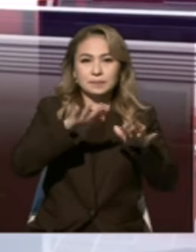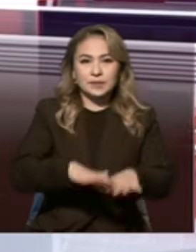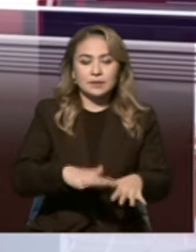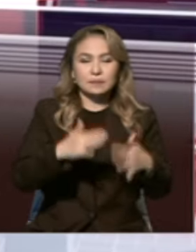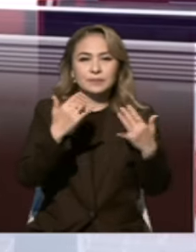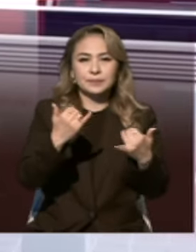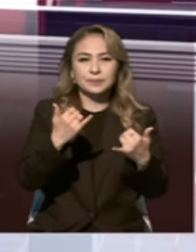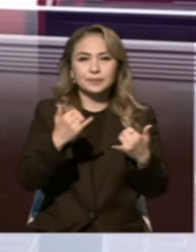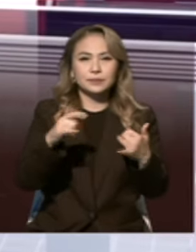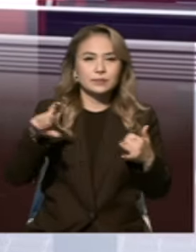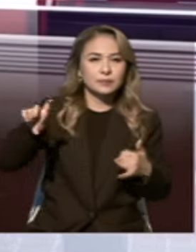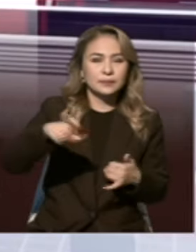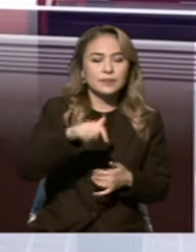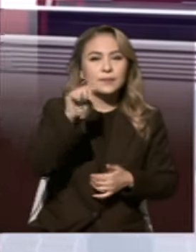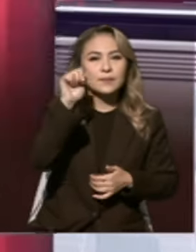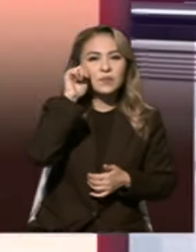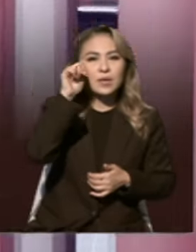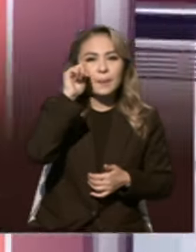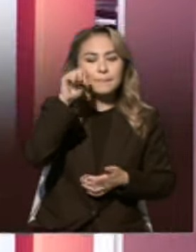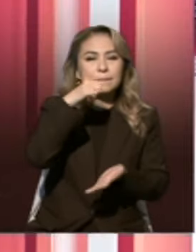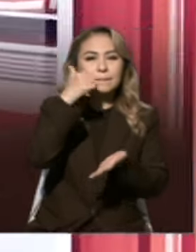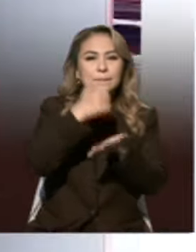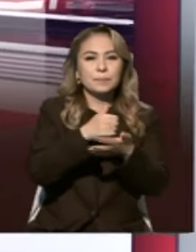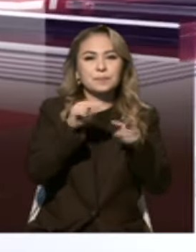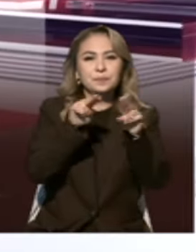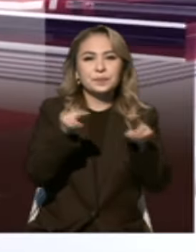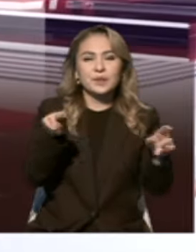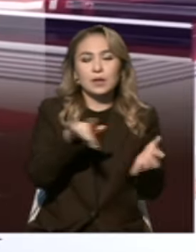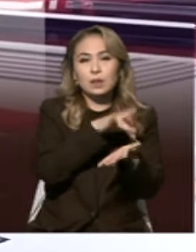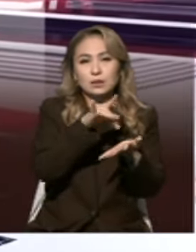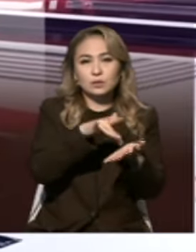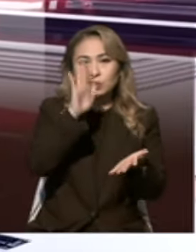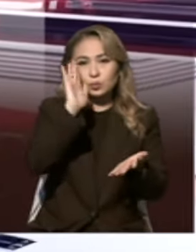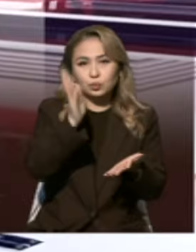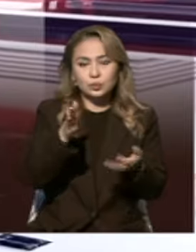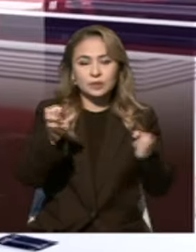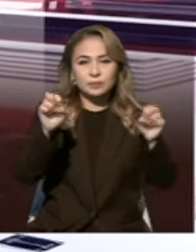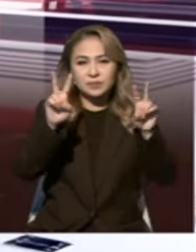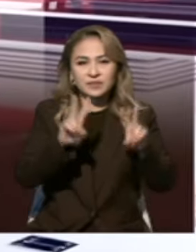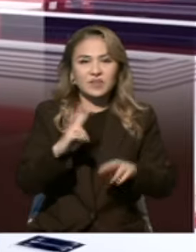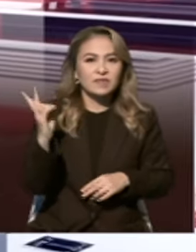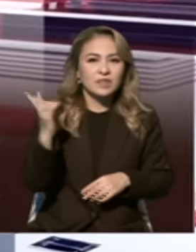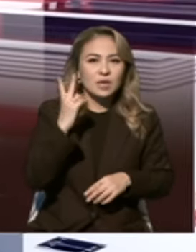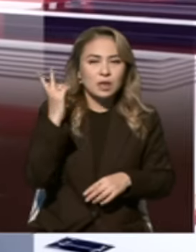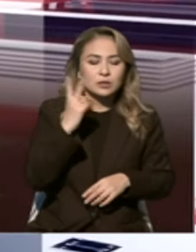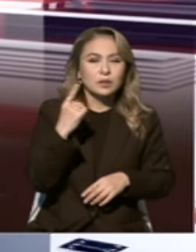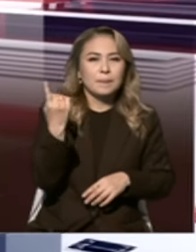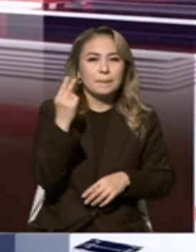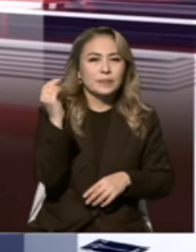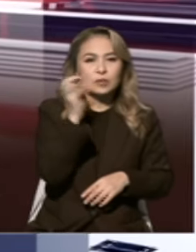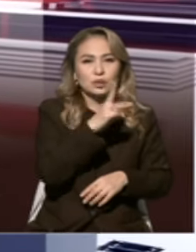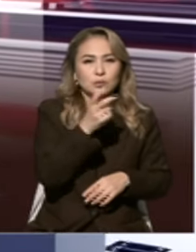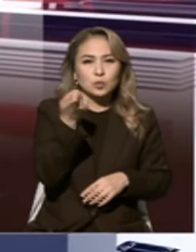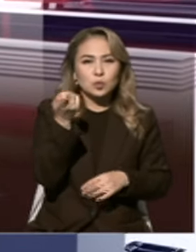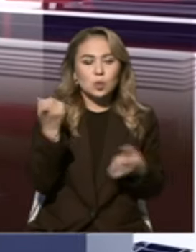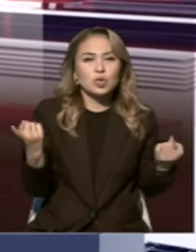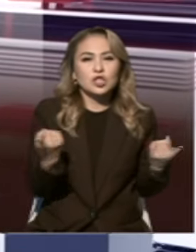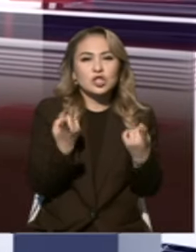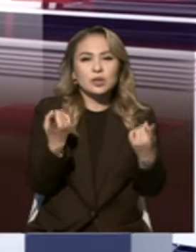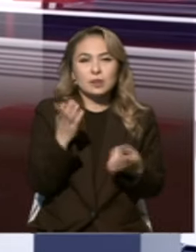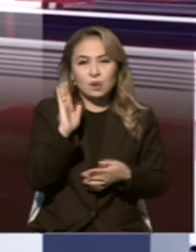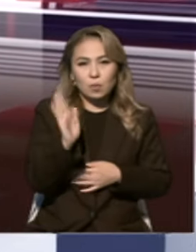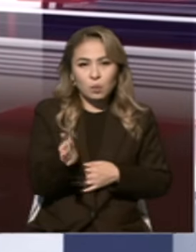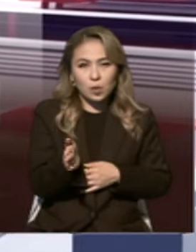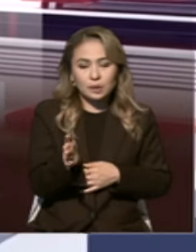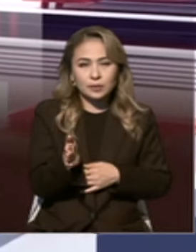Қызылжар ауданында келе жатыр. Ертең басы Петропавл қаласына келеді. Мамандар екінші толқын біріншісіне қарағанда сәл жеңілірек өтеді деп